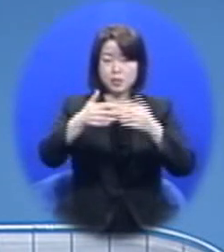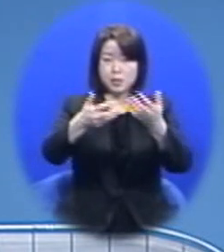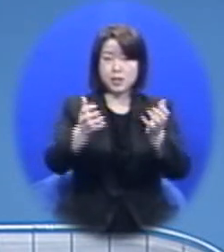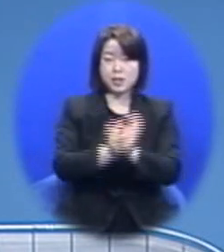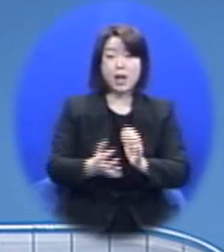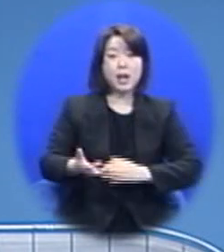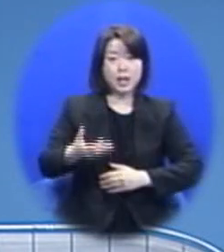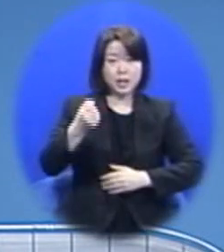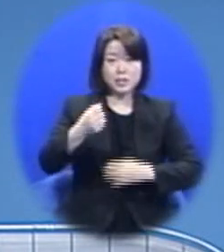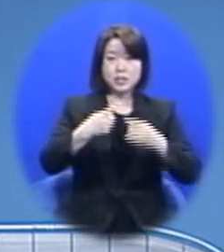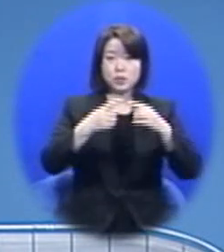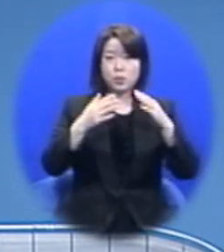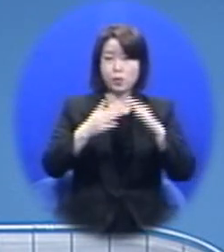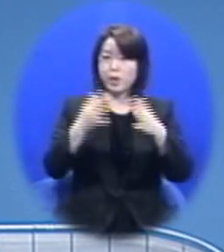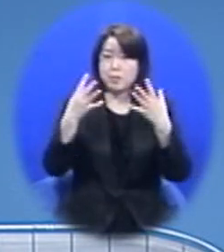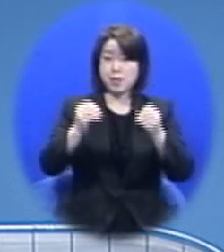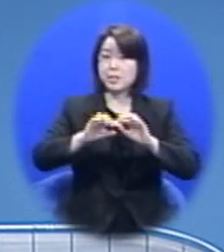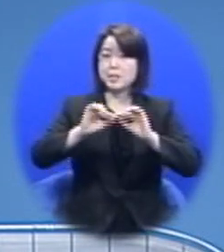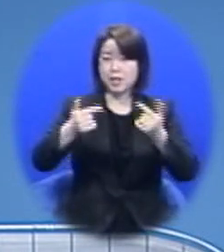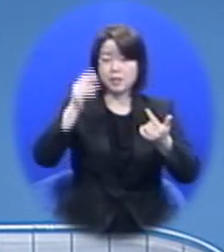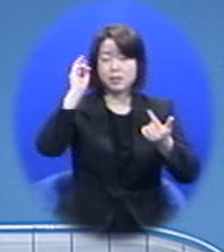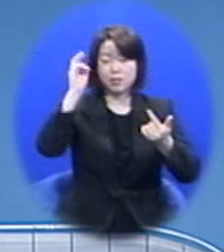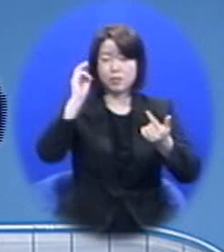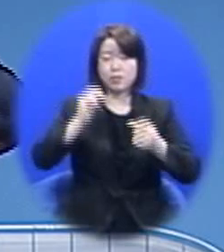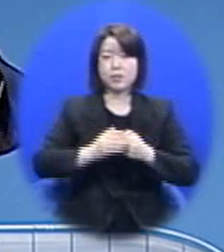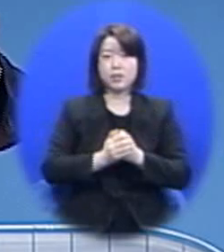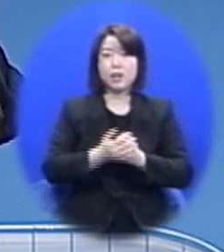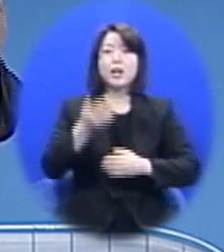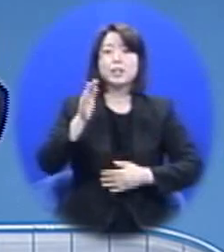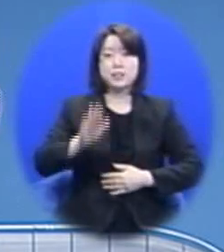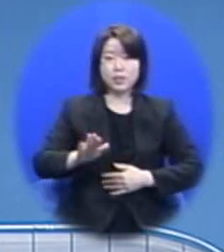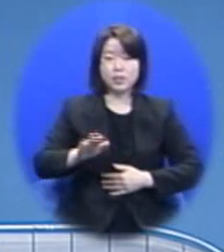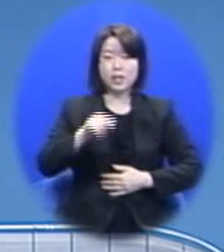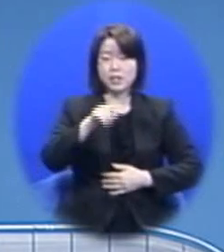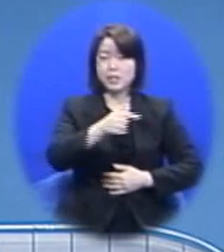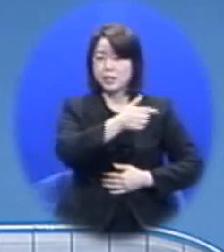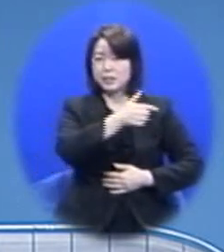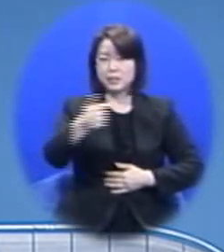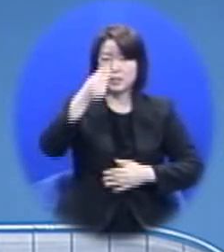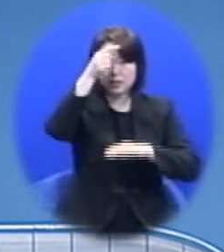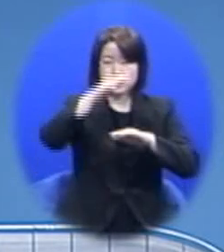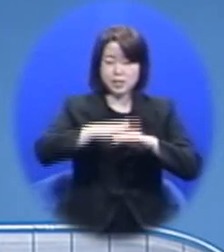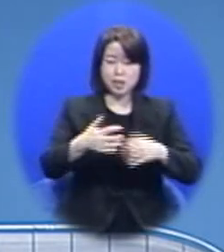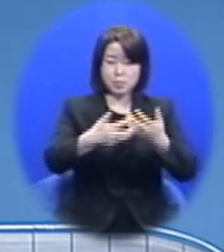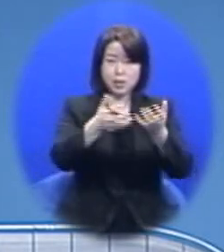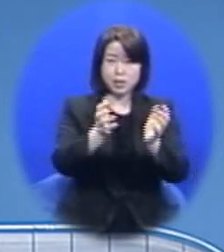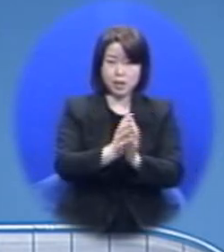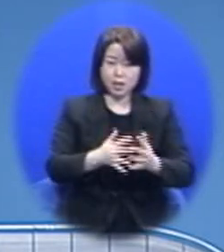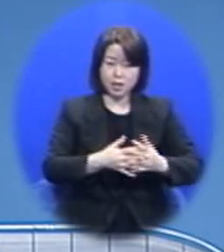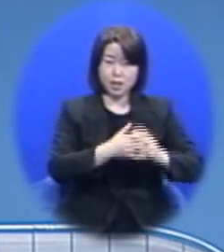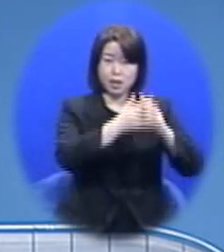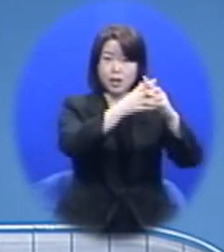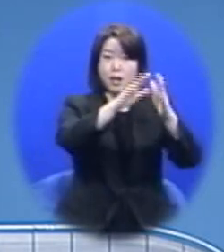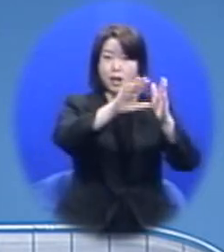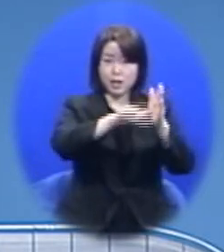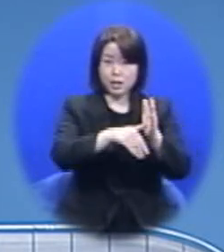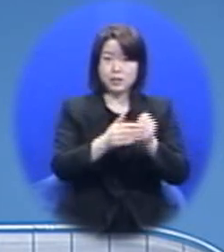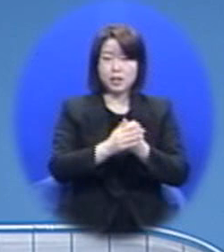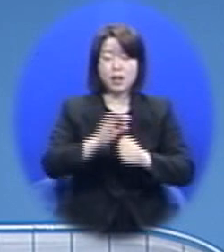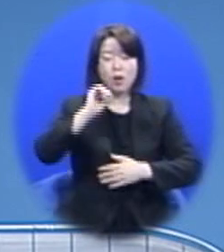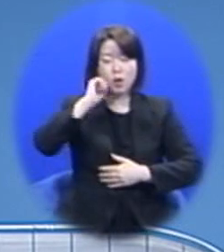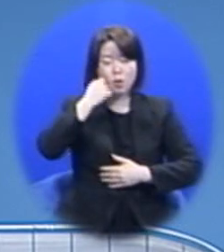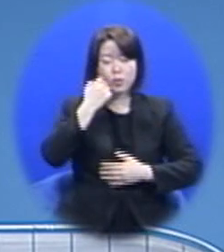있는 교회도 그렇게 흔치 않을 겁니다. 그런데 이렇게 큰 예배당을 짓는 과정에서 너무나